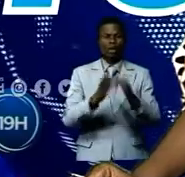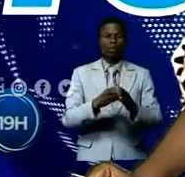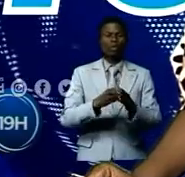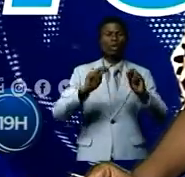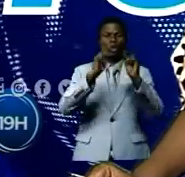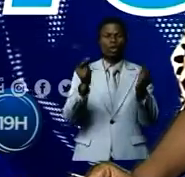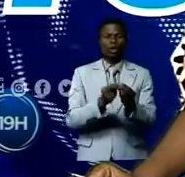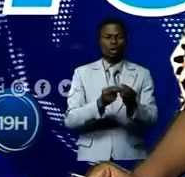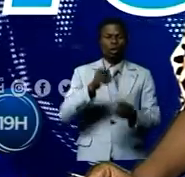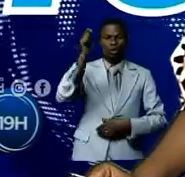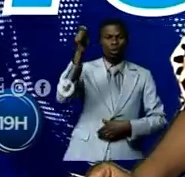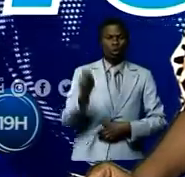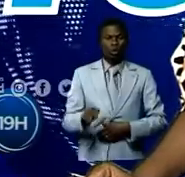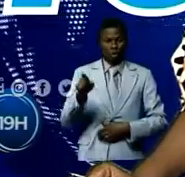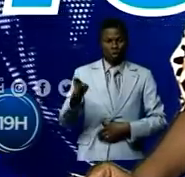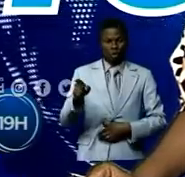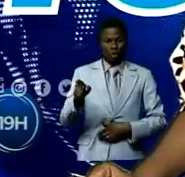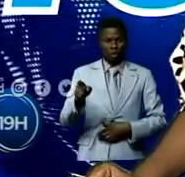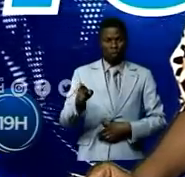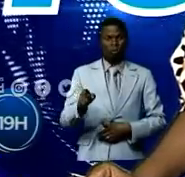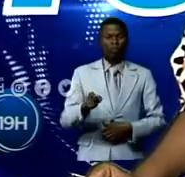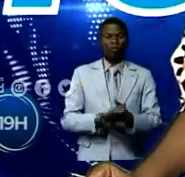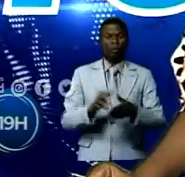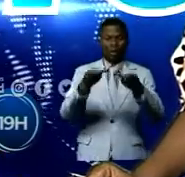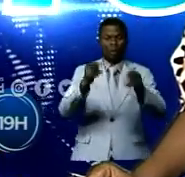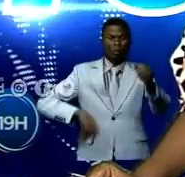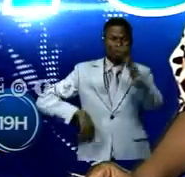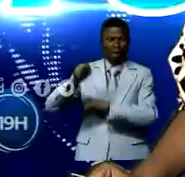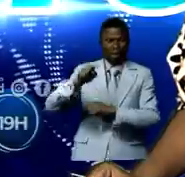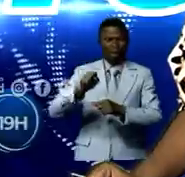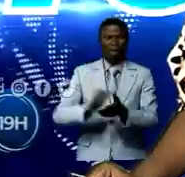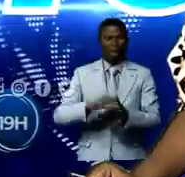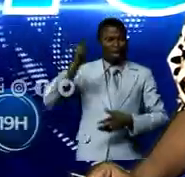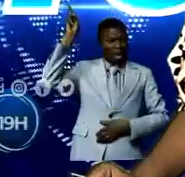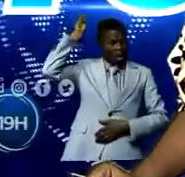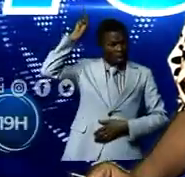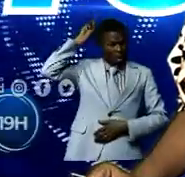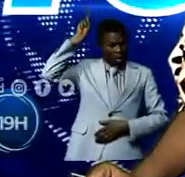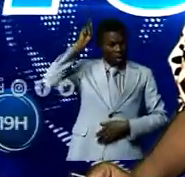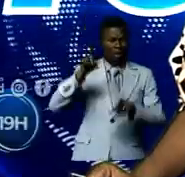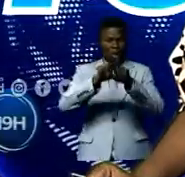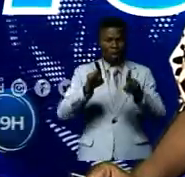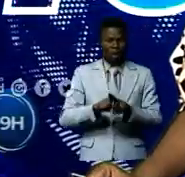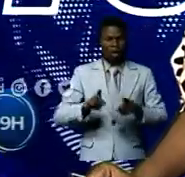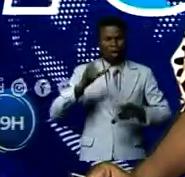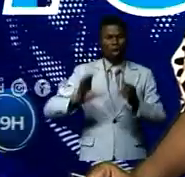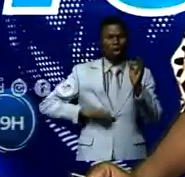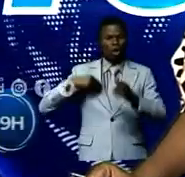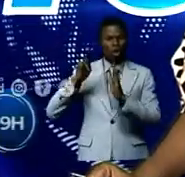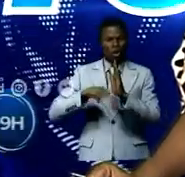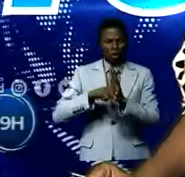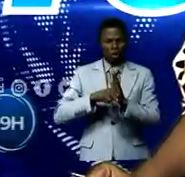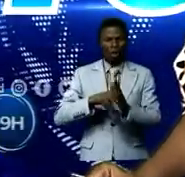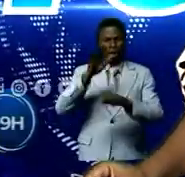vives de la province au stade Dominique Diour de Kolwezi. Elle a, Fifi Masuka, consacré les forces armées de